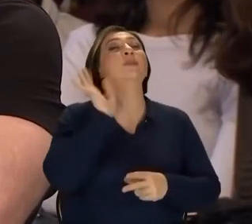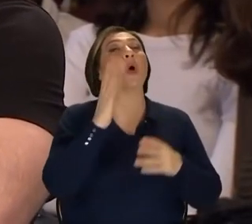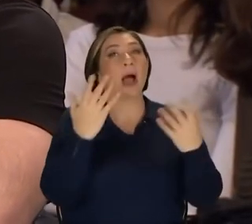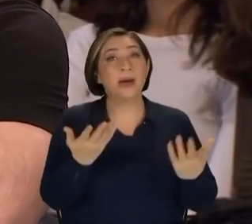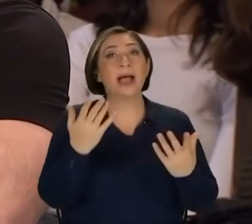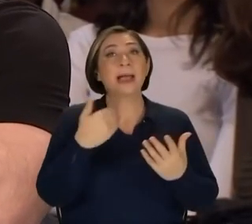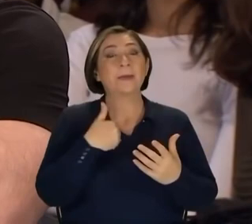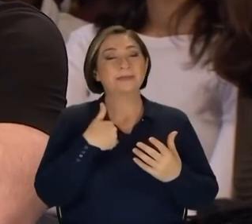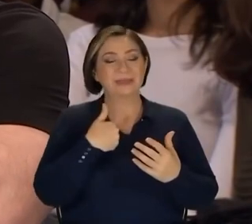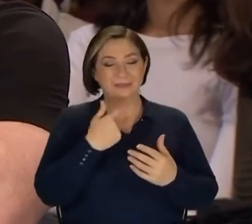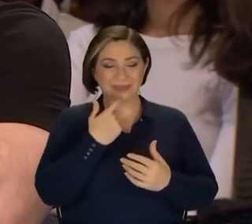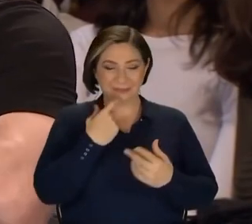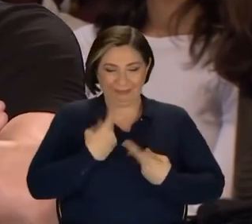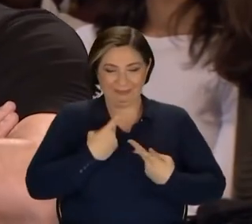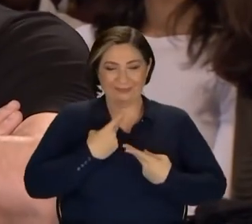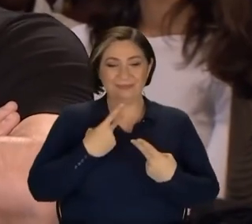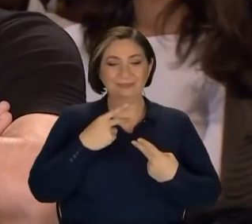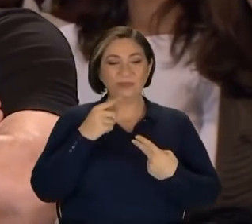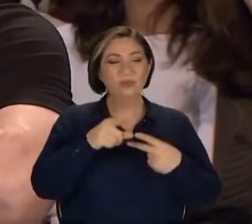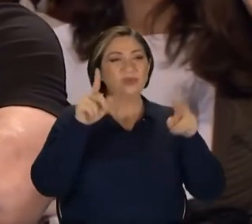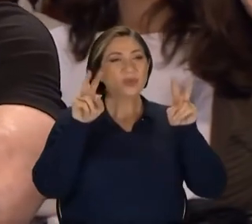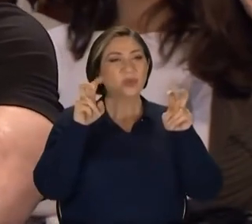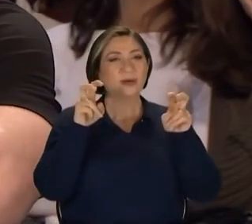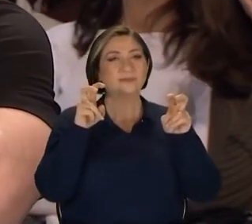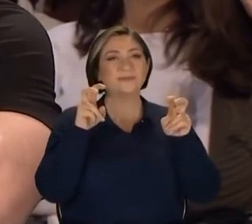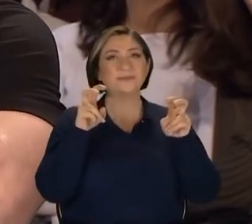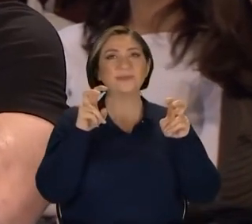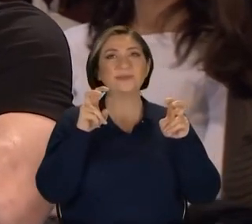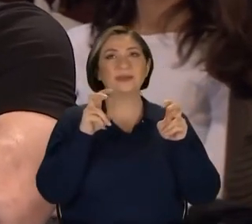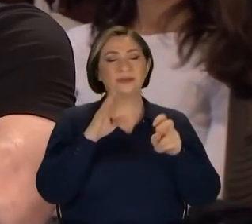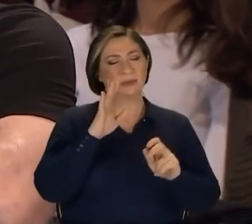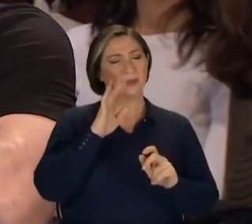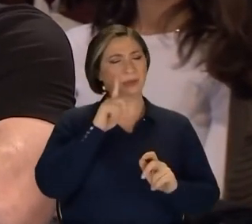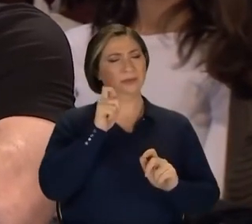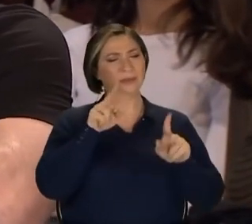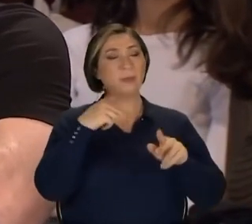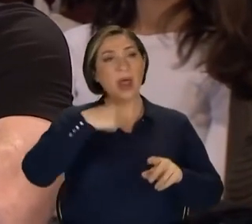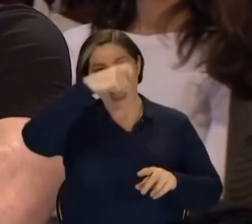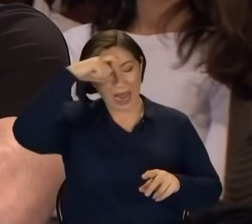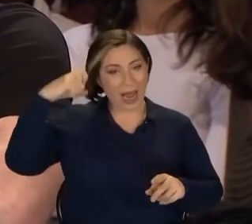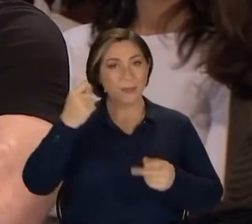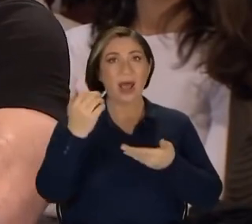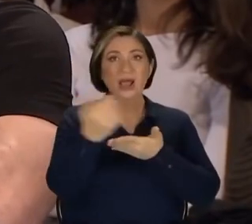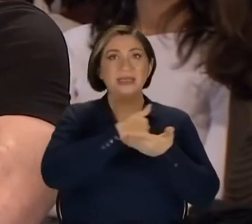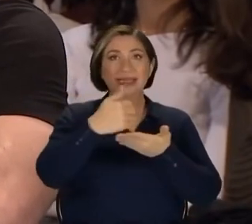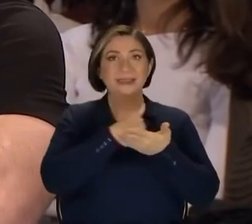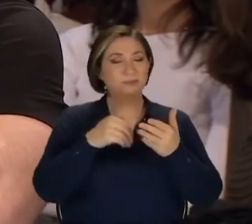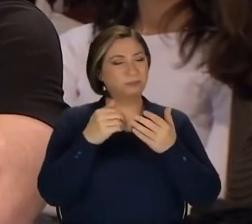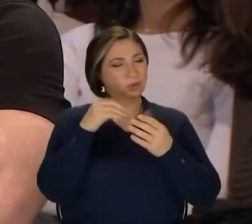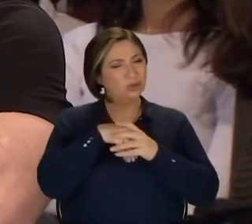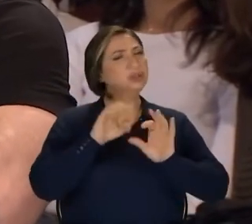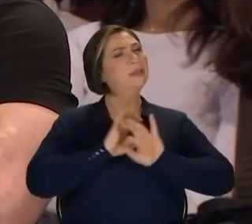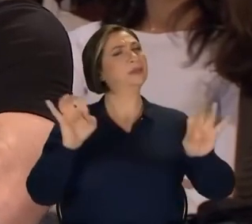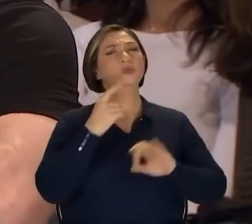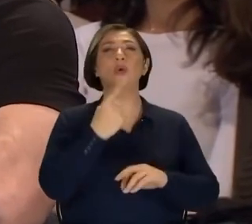kısımları ama bizim jenerasyon bu konuda şeydir. Hani konjektürel söyleyeyim. Ben yani helal para kazandığım için çok netten